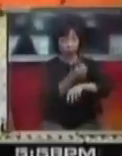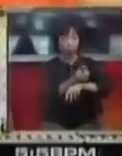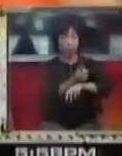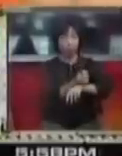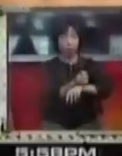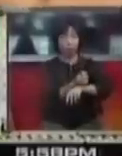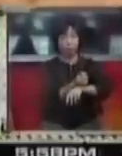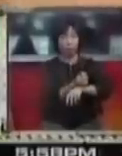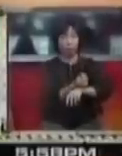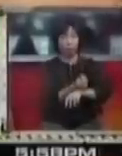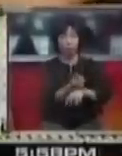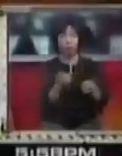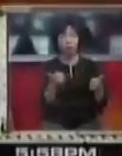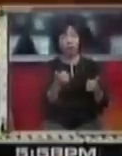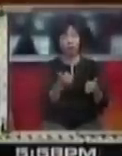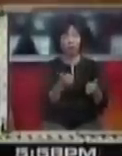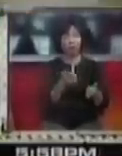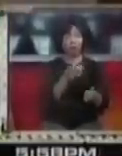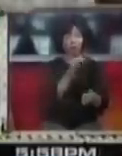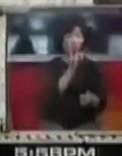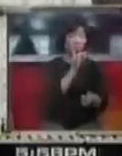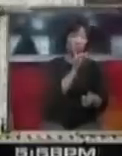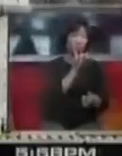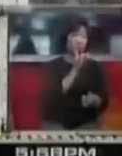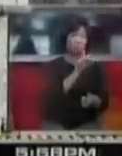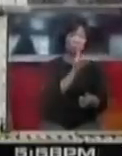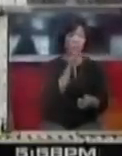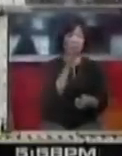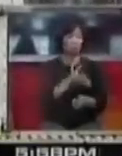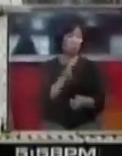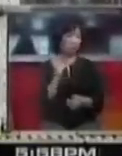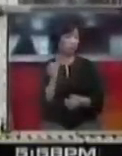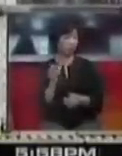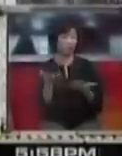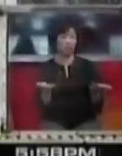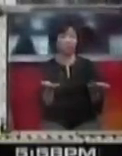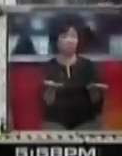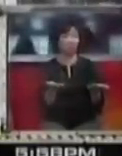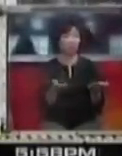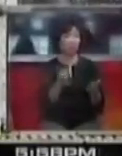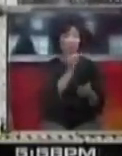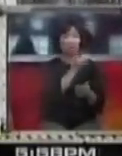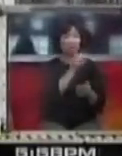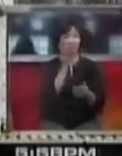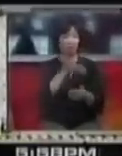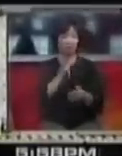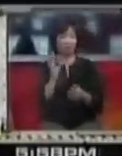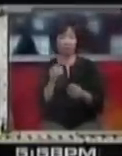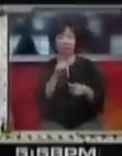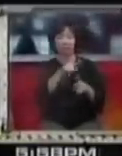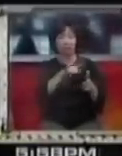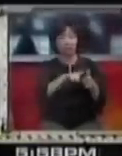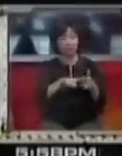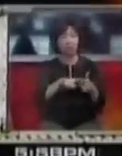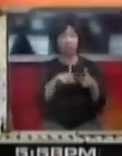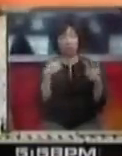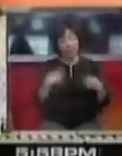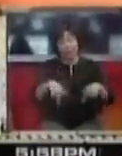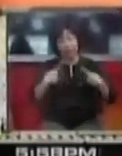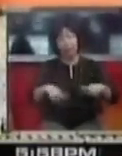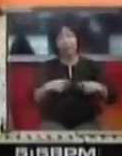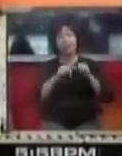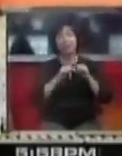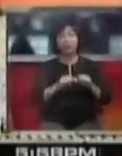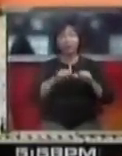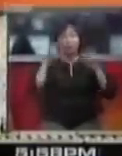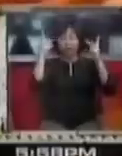vital signs ni Aling Amparo. 158. Habang inililipat namin sa spine board si Aling Amparo, patuloy pa rin itong nasasaktan.